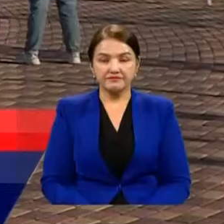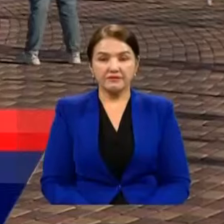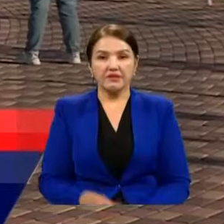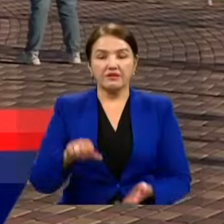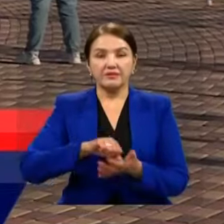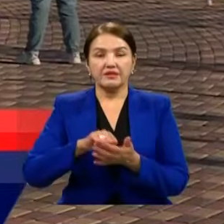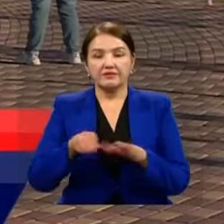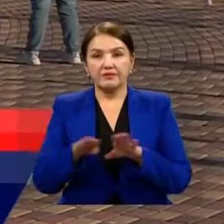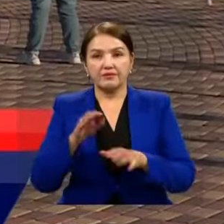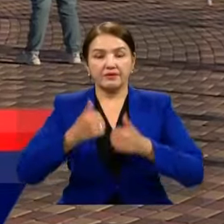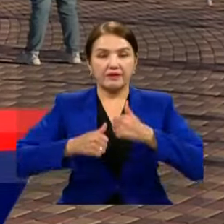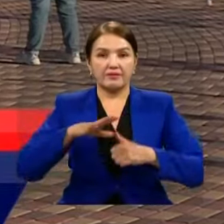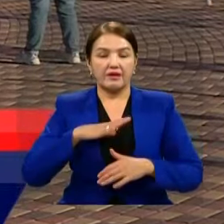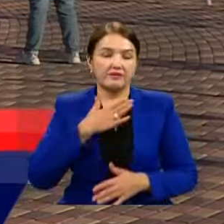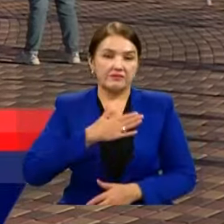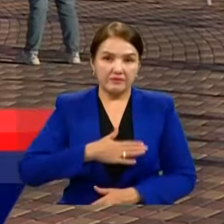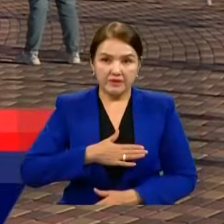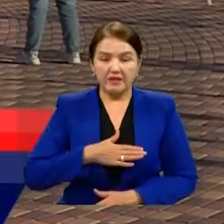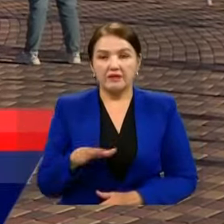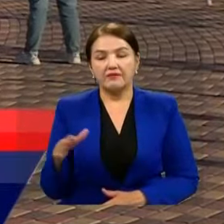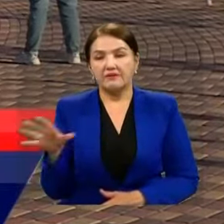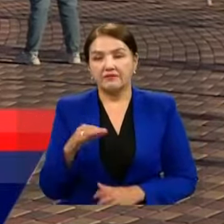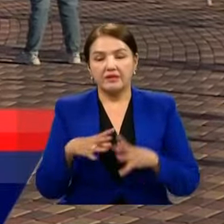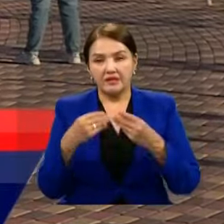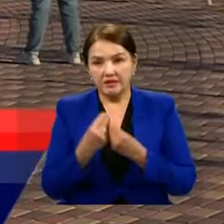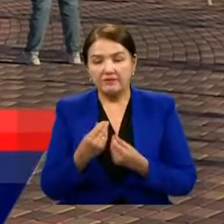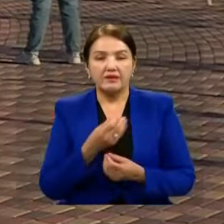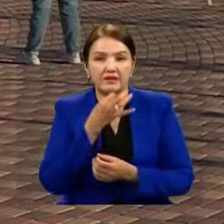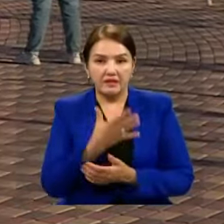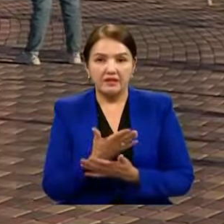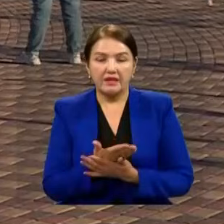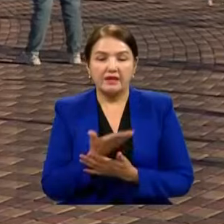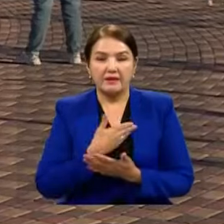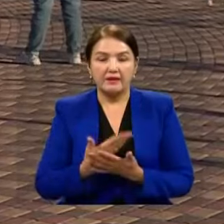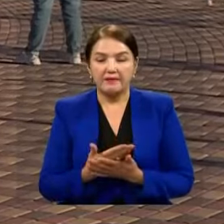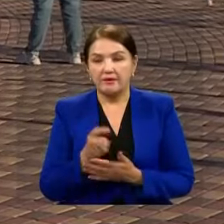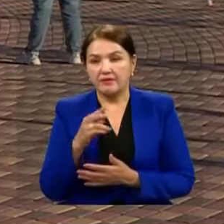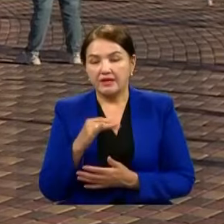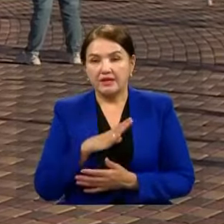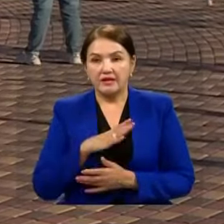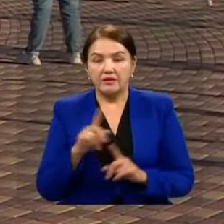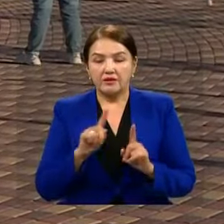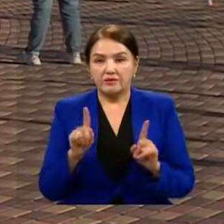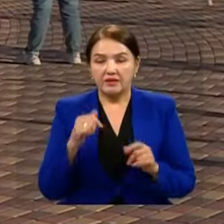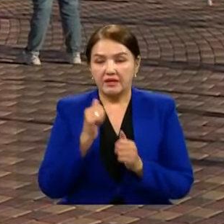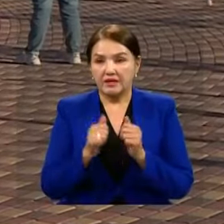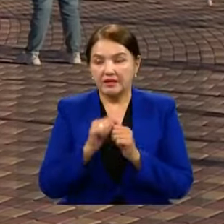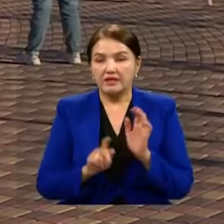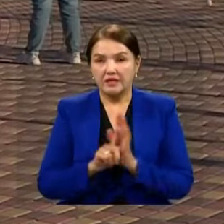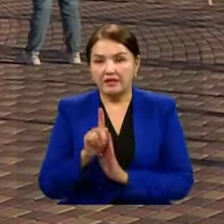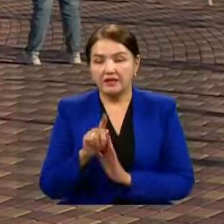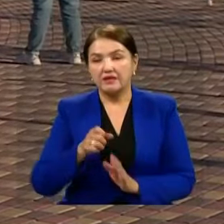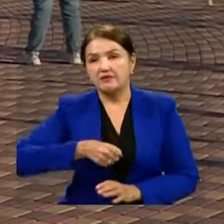Принимать участие в данном конкурсе было одно удовольствие. Всем членам семьи очень понравилось. Наша семья Табулбаевых отличается тем, что каждый, начиная со